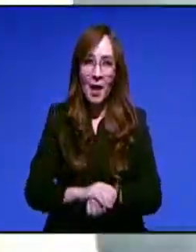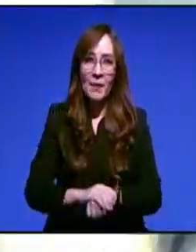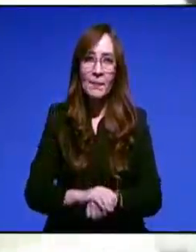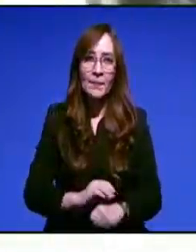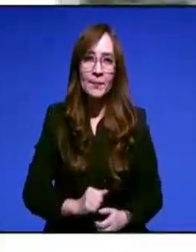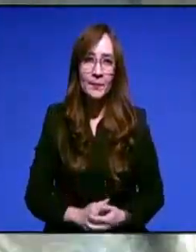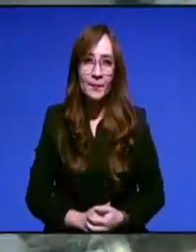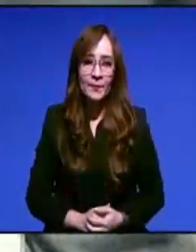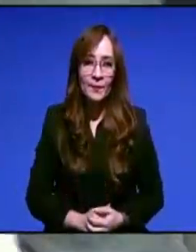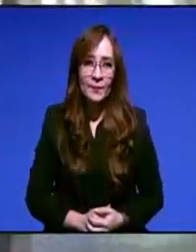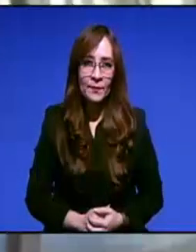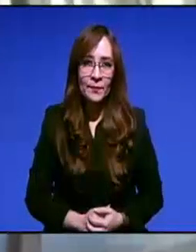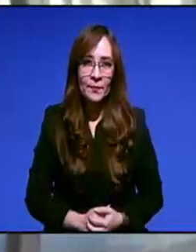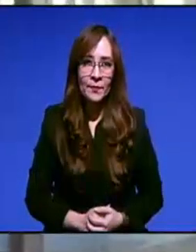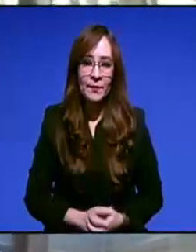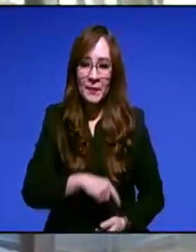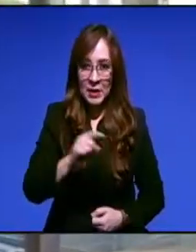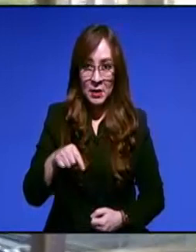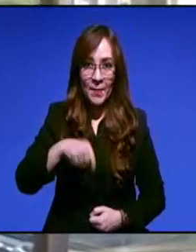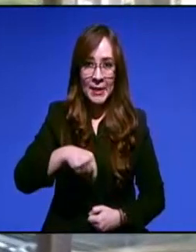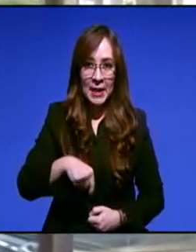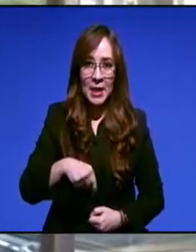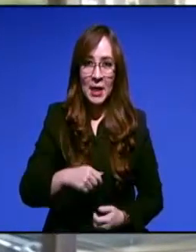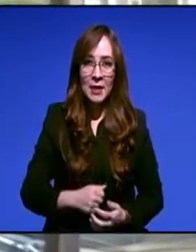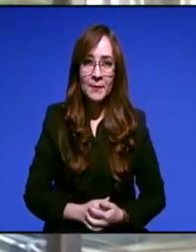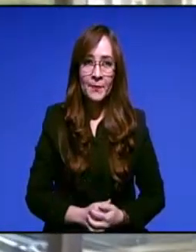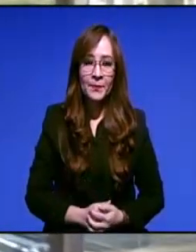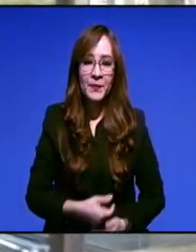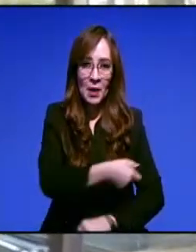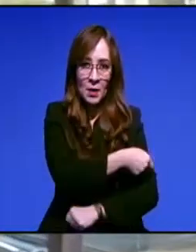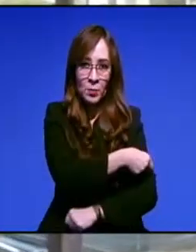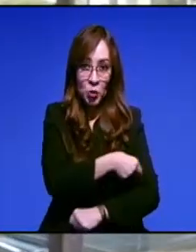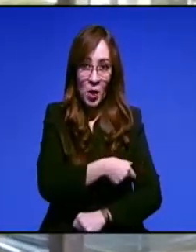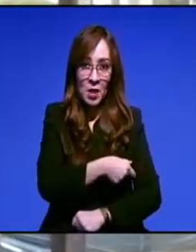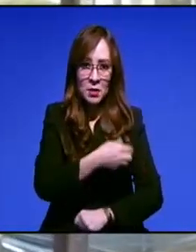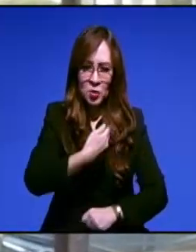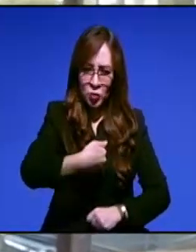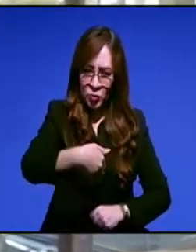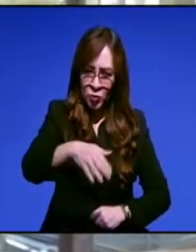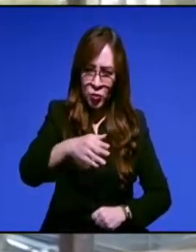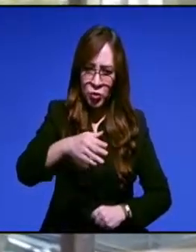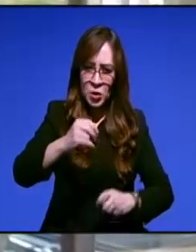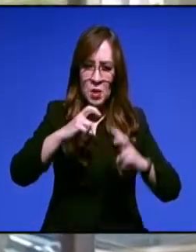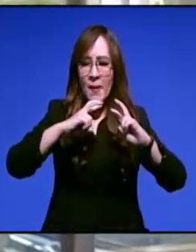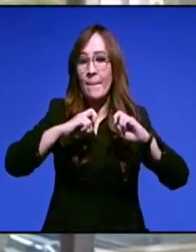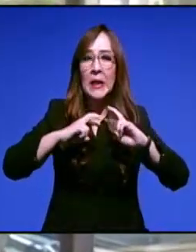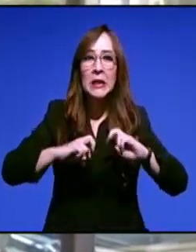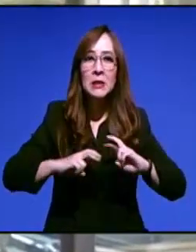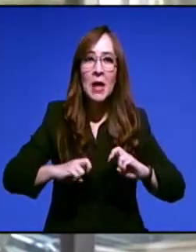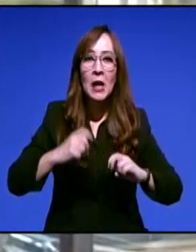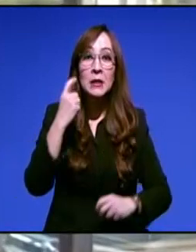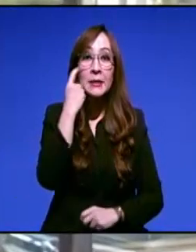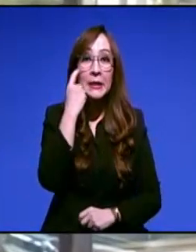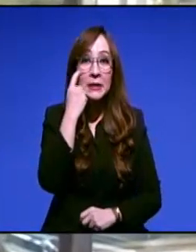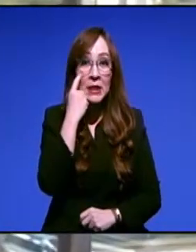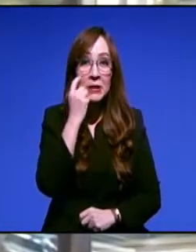warga. Sampai saat ini, petugas secara maraton terus memeriksa saksi-saksi yang lain.